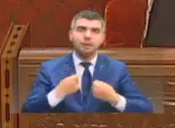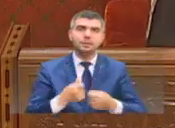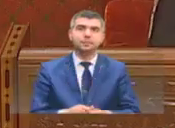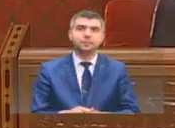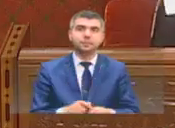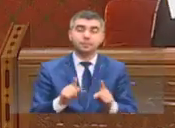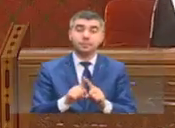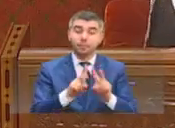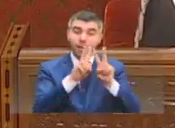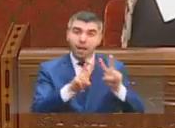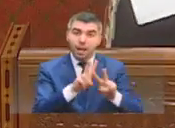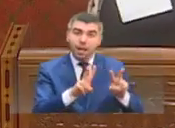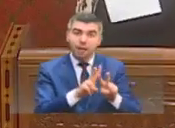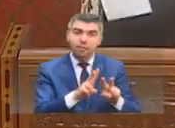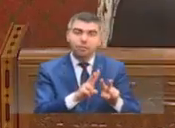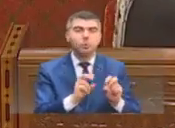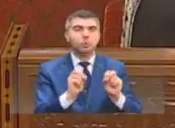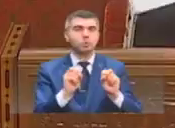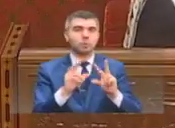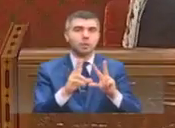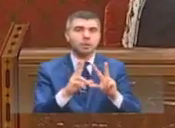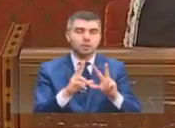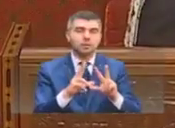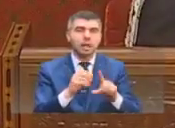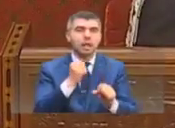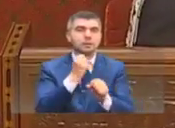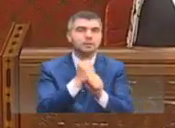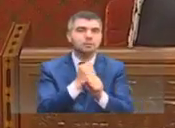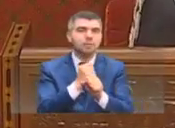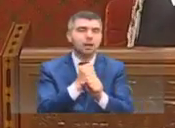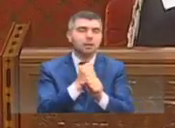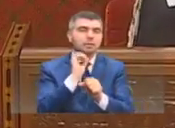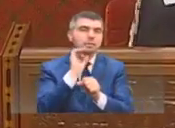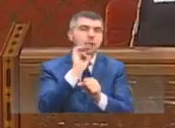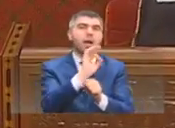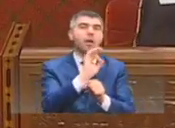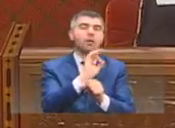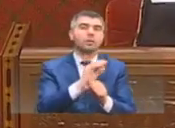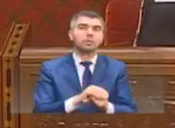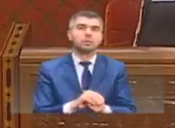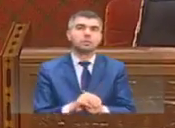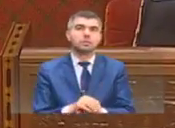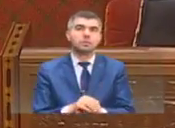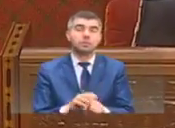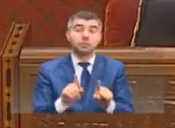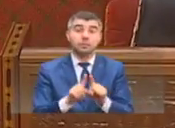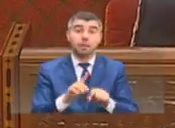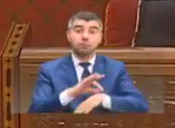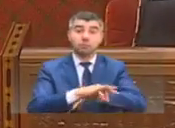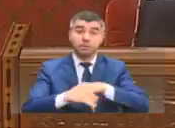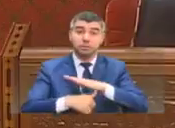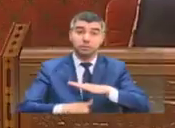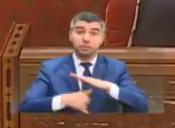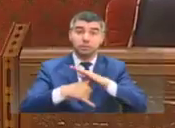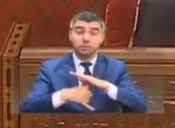حقكم والدستور يخول لكم ان تقوموا بمراقبه اشغال الحكومه، ولكن اللي بغي نشير عليه بان المكتب الان كيشتغل على 100